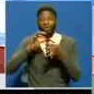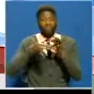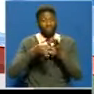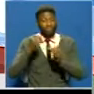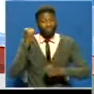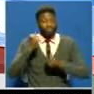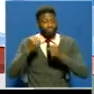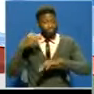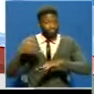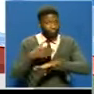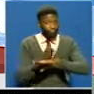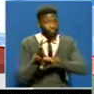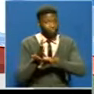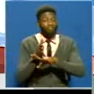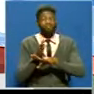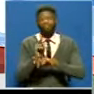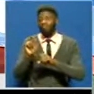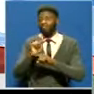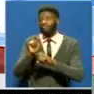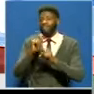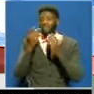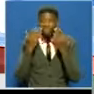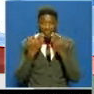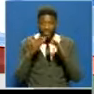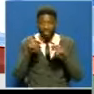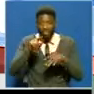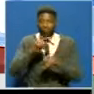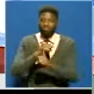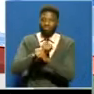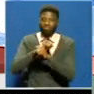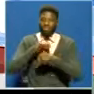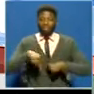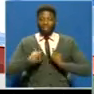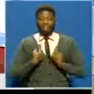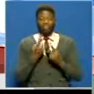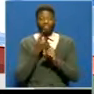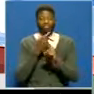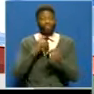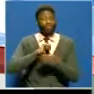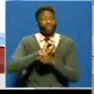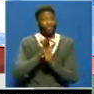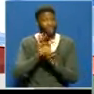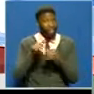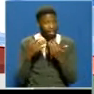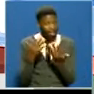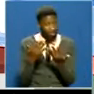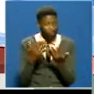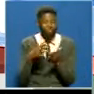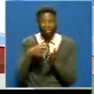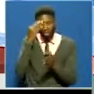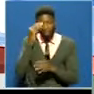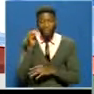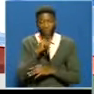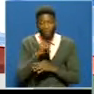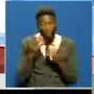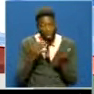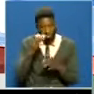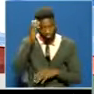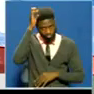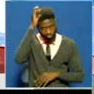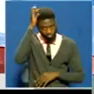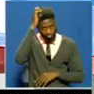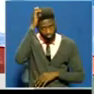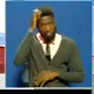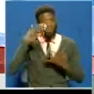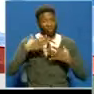imepokea mafunzo ya jinsi ya kujikinga na maambukizi ya virusi vya corona. Mafunzo haya yaliandaliwa mjini Eldoret na kujumuisha wanariadha